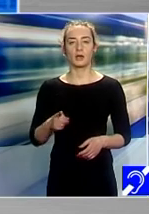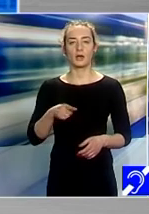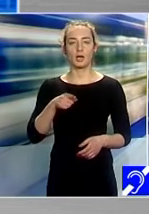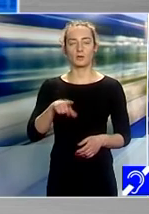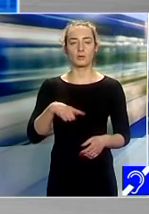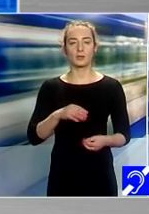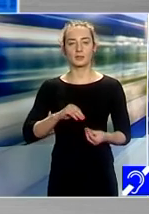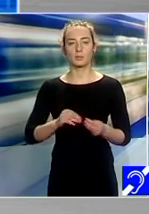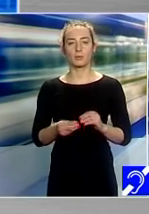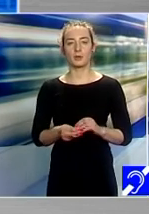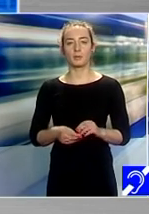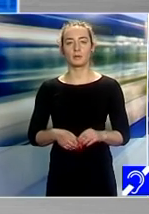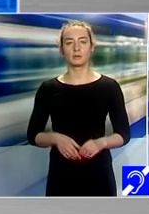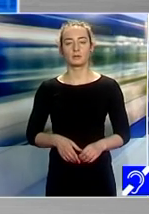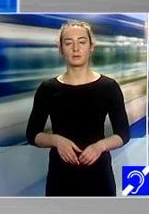Știți?